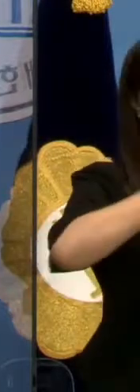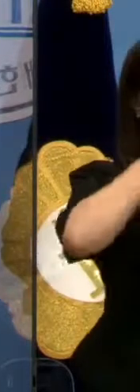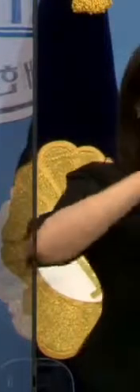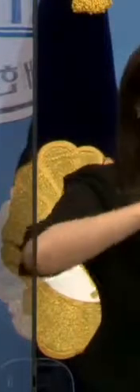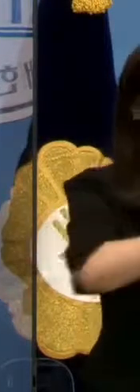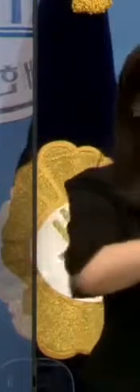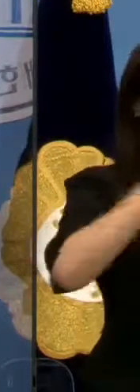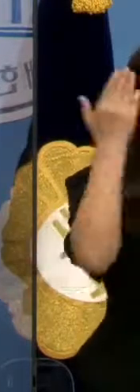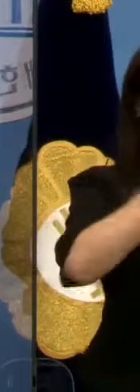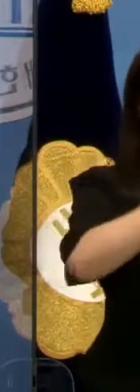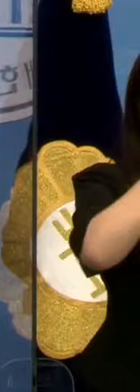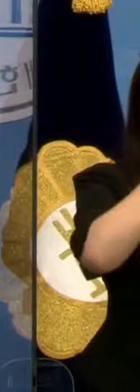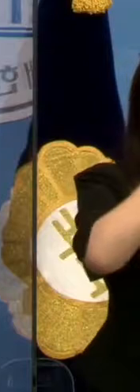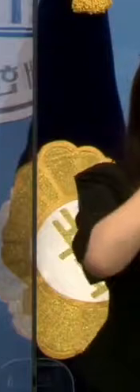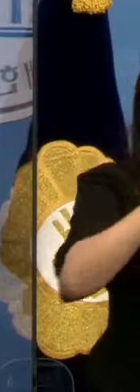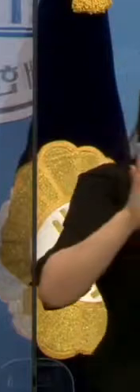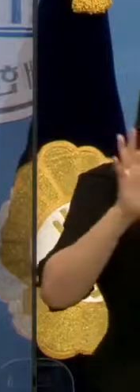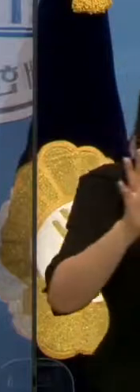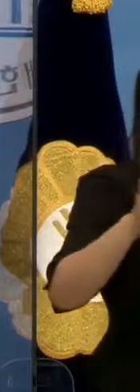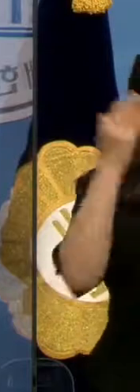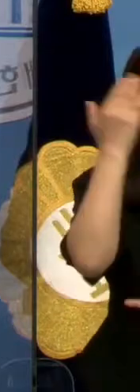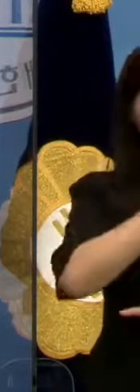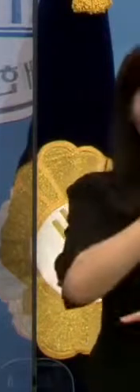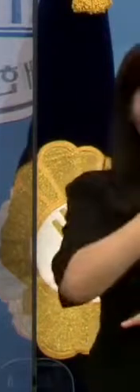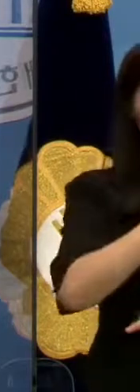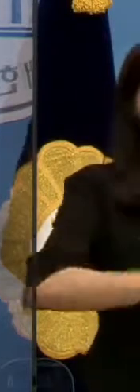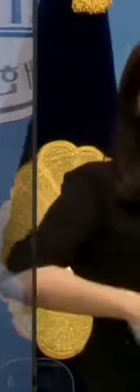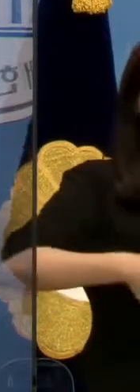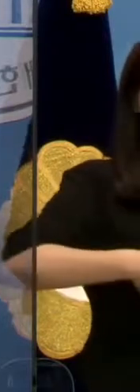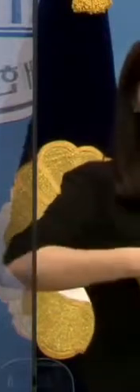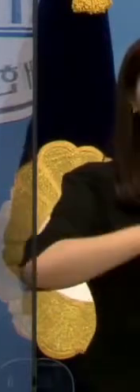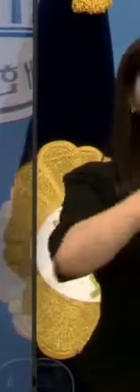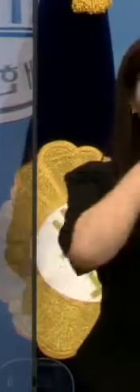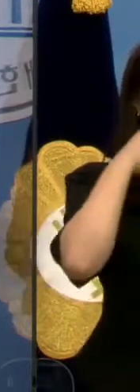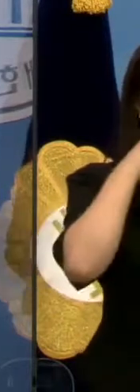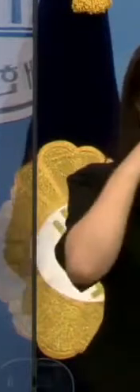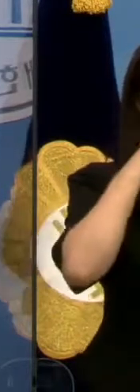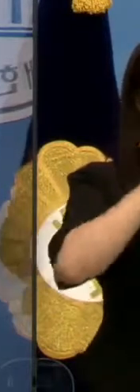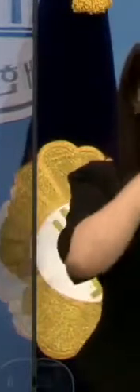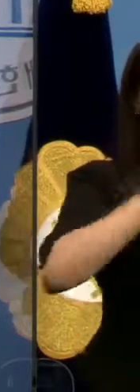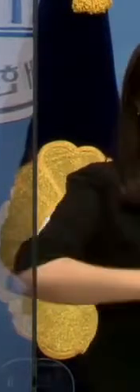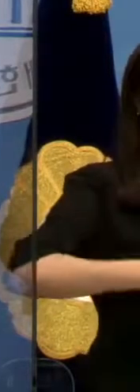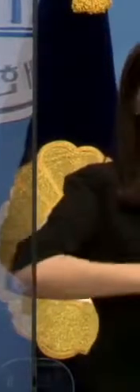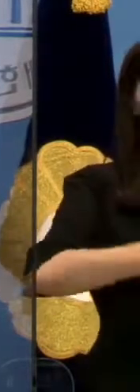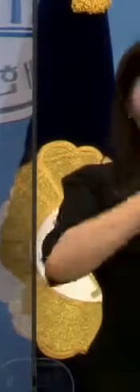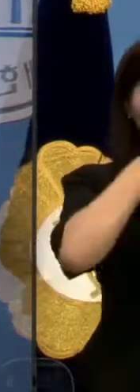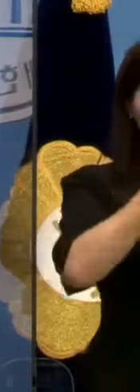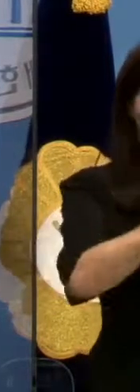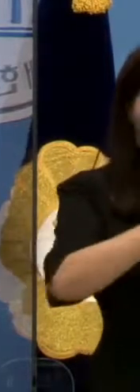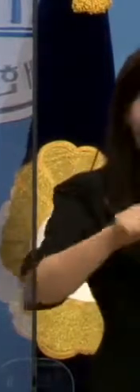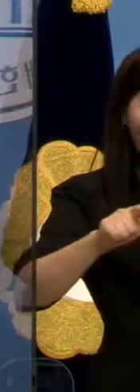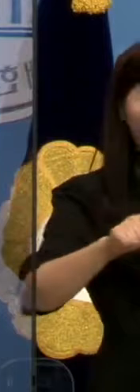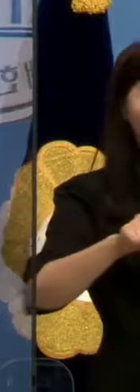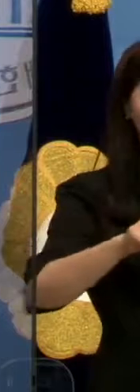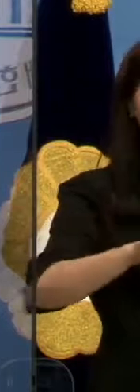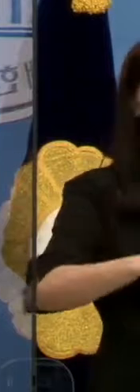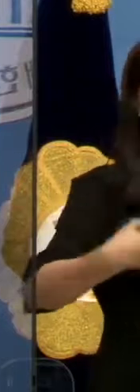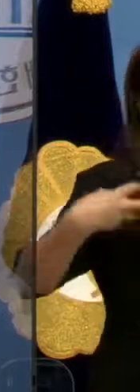시설, 수세식 화장실과 욕실, 온수공구과 냉난방 설비, 대피로 등을